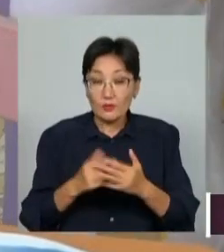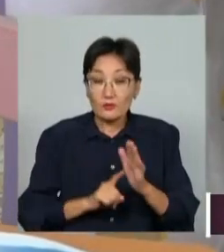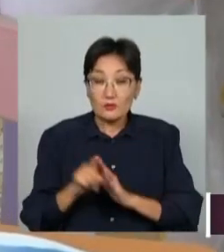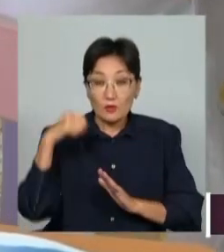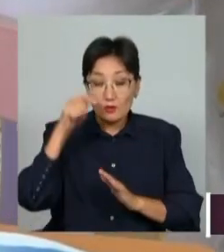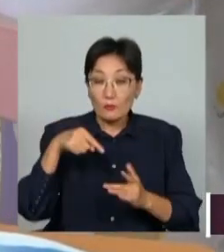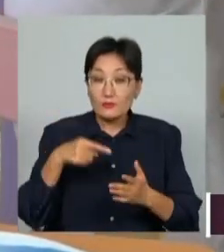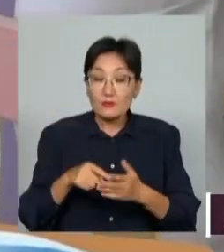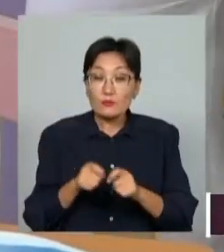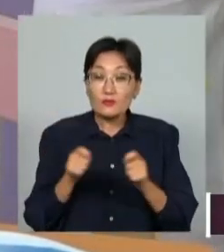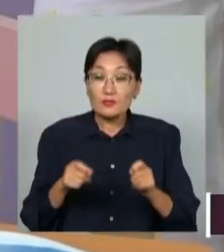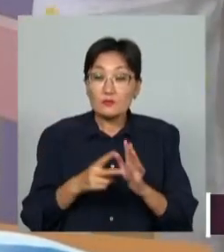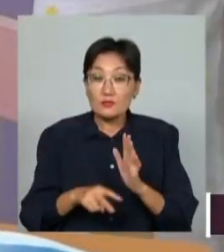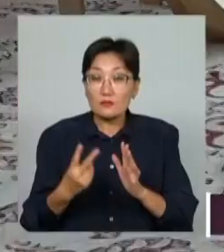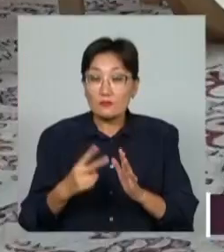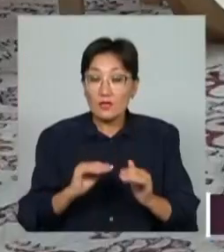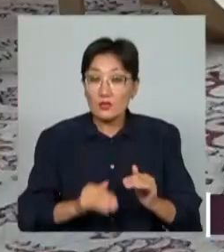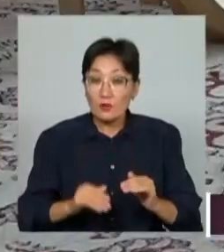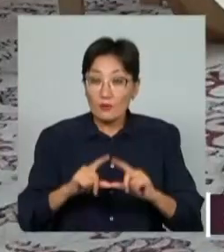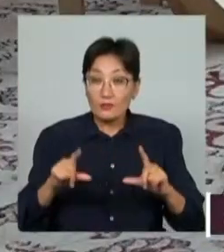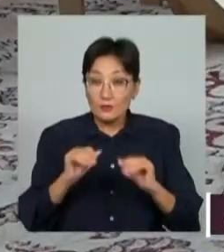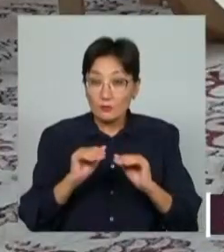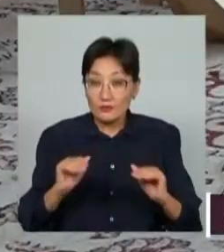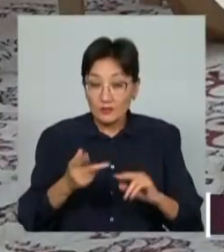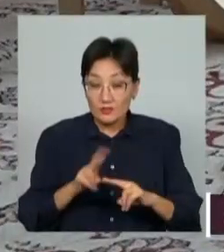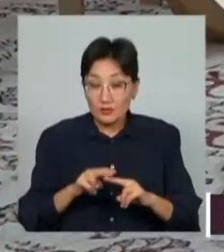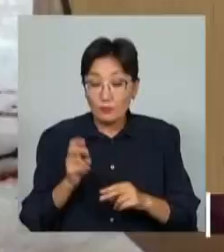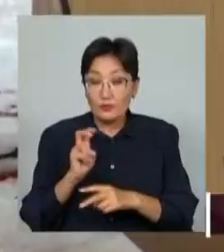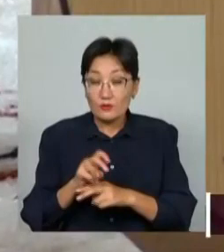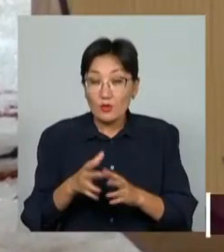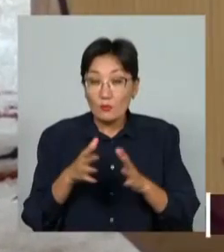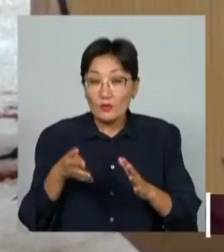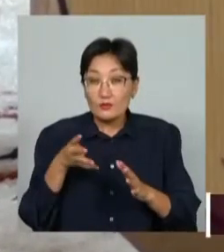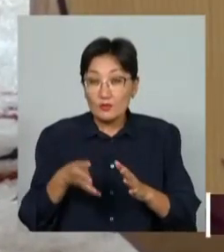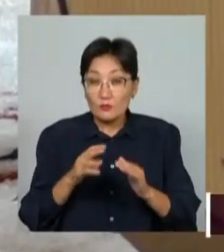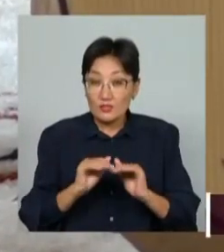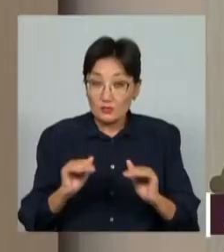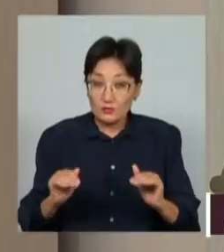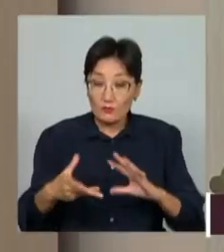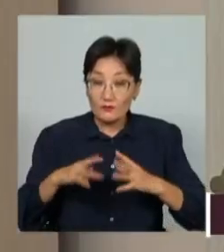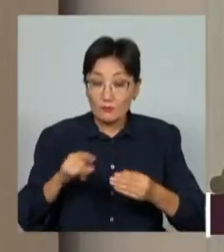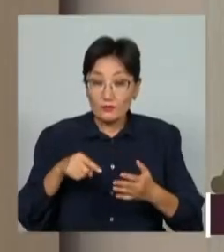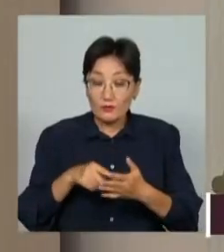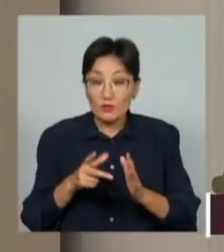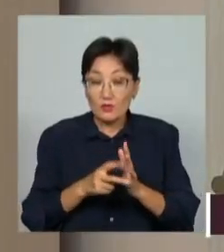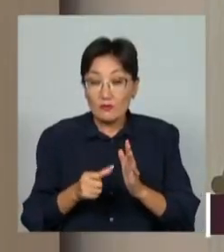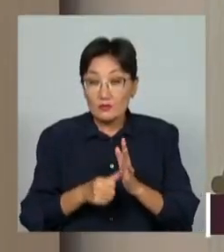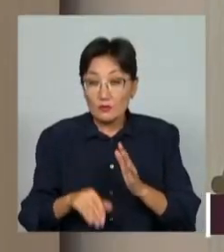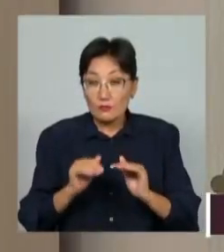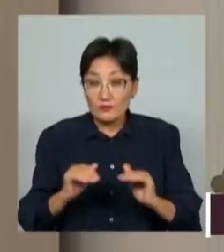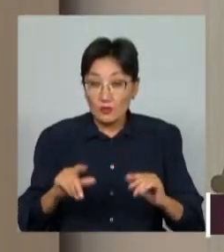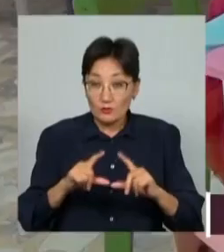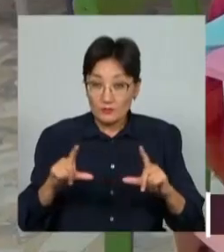года в мегаполисе открыли 72 частных детских сада, которые сейчас посещают более 4000 детей. Всего в городе 860